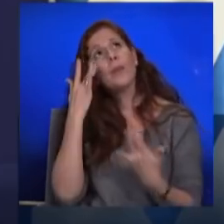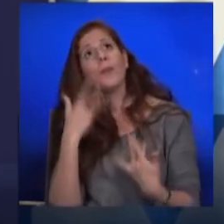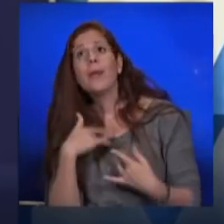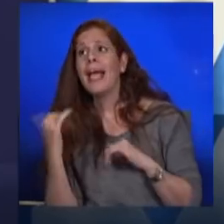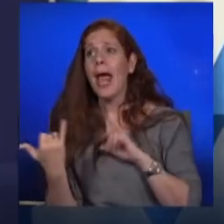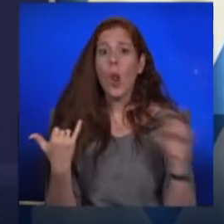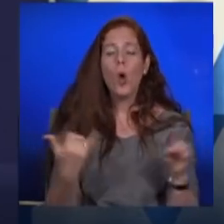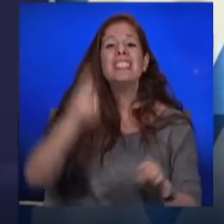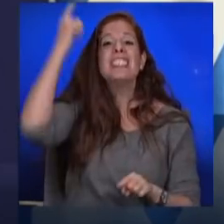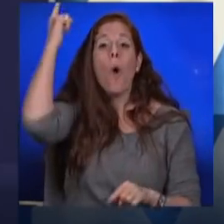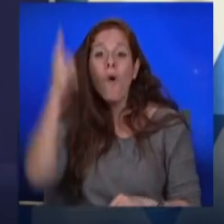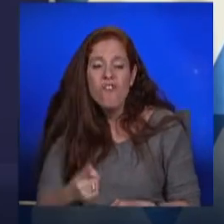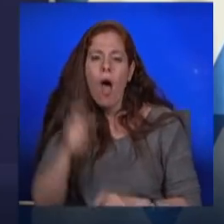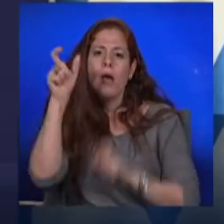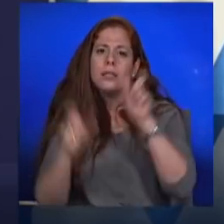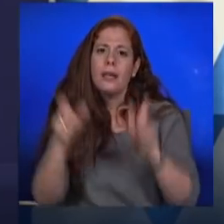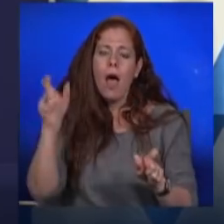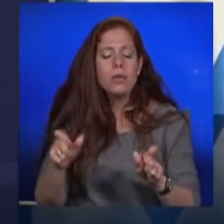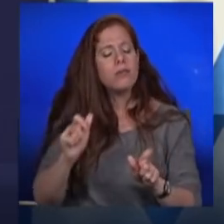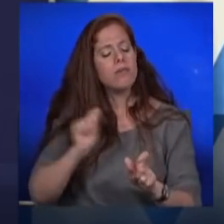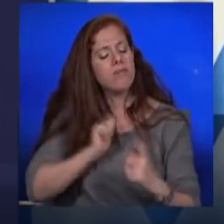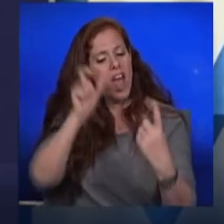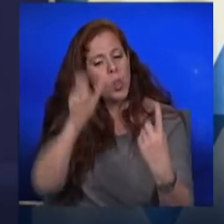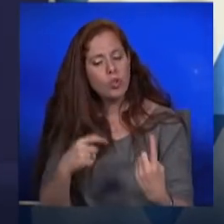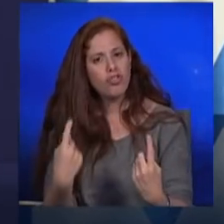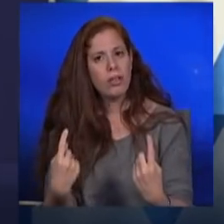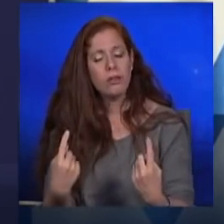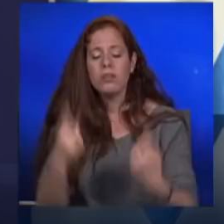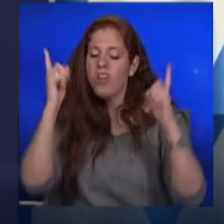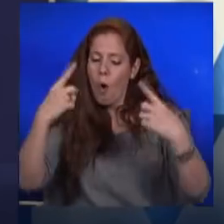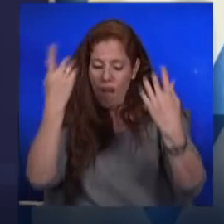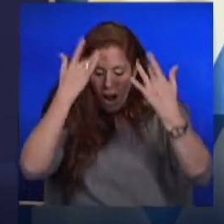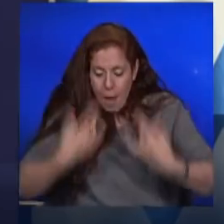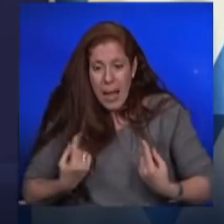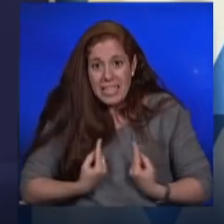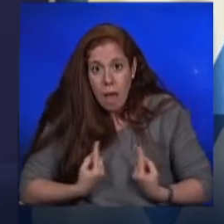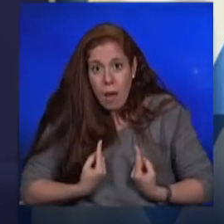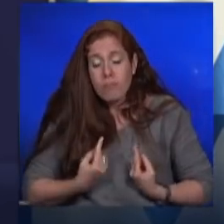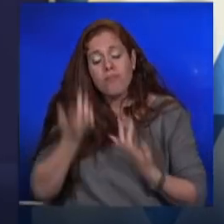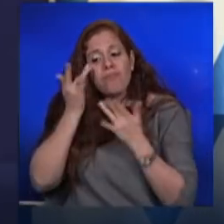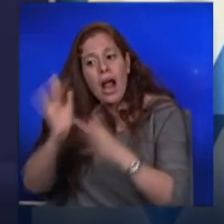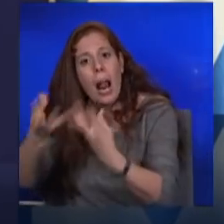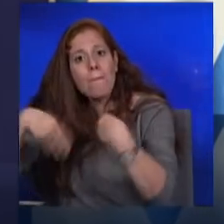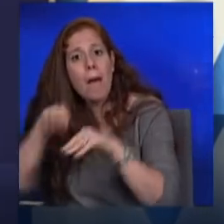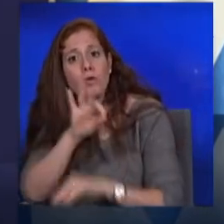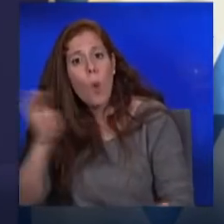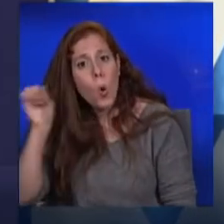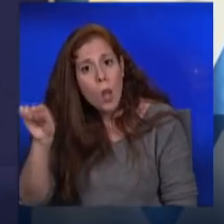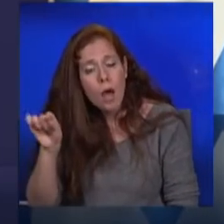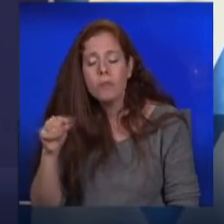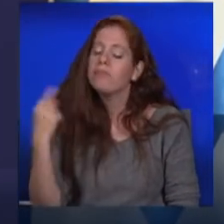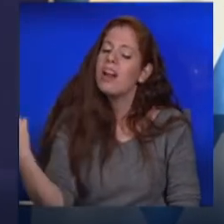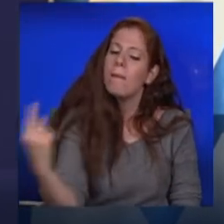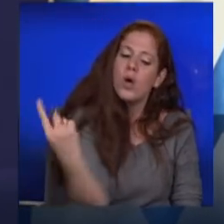אזרחית, אנושית. זה חובה כלפי עצמכם, כלפי משפחותיכם, כלפי כל אזרחי